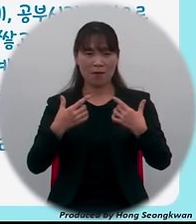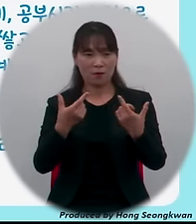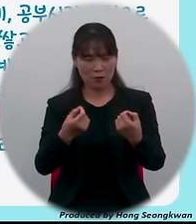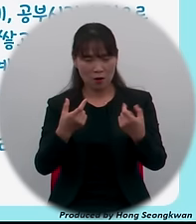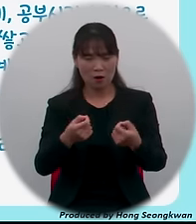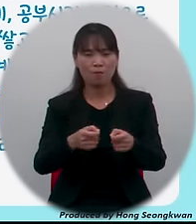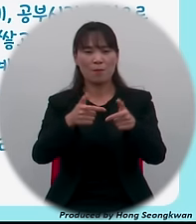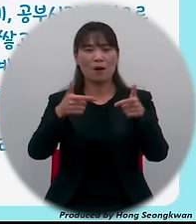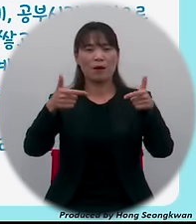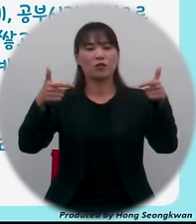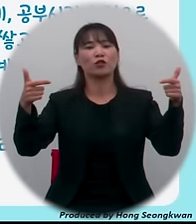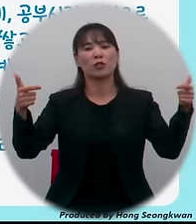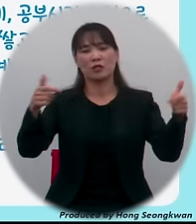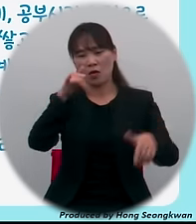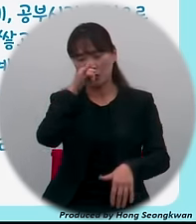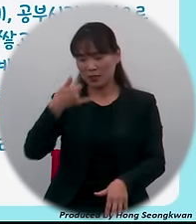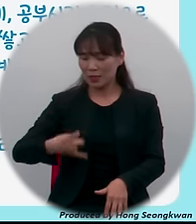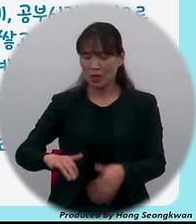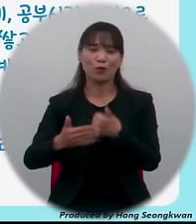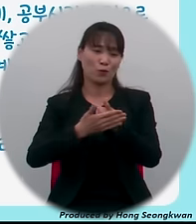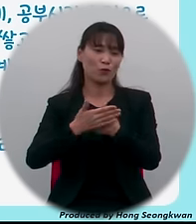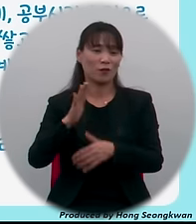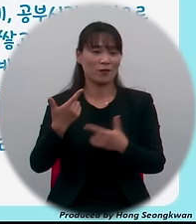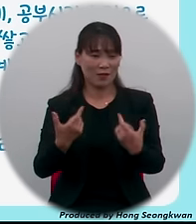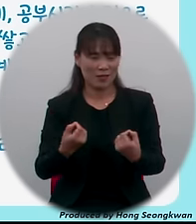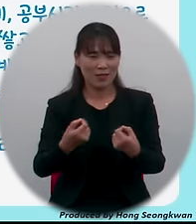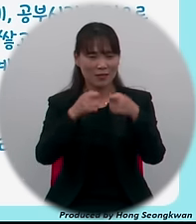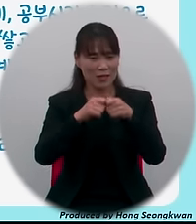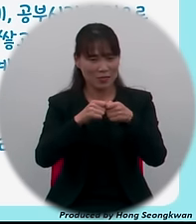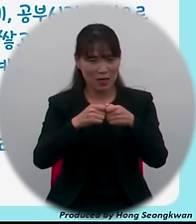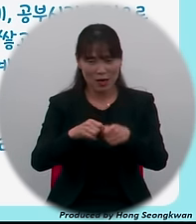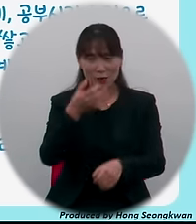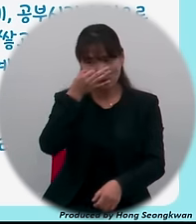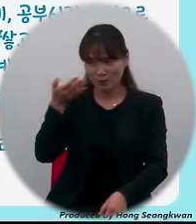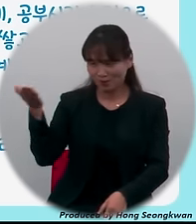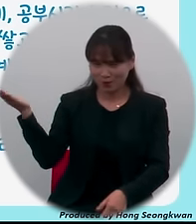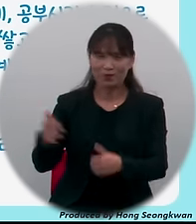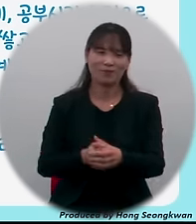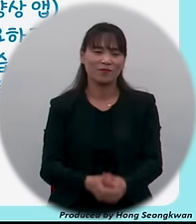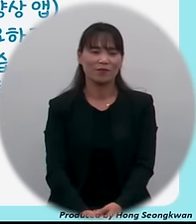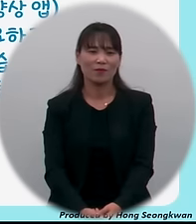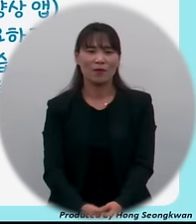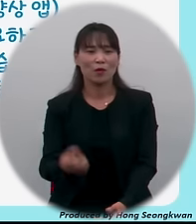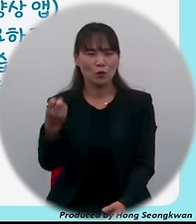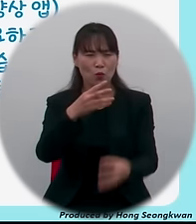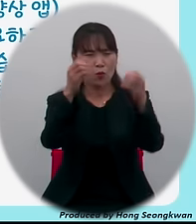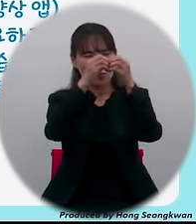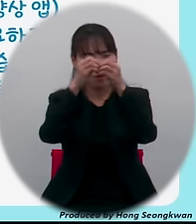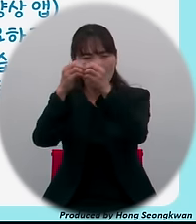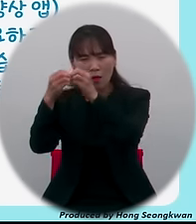게임하듯이 향상시켜 줄 수 있는 앱이에요 이런 것들도 자녀들에게 도움이 되겠죠 자세한 것은 화면을 참조하시고요